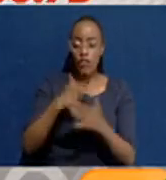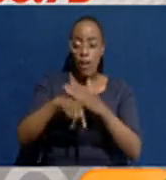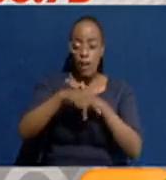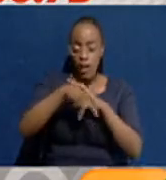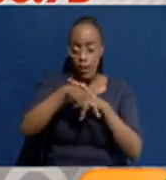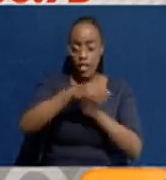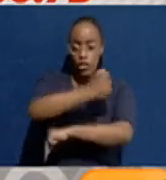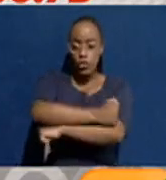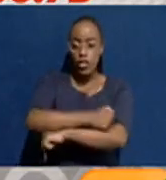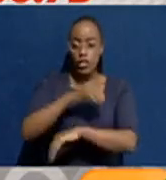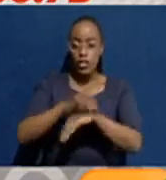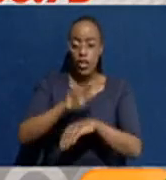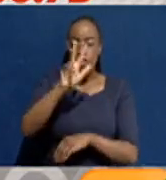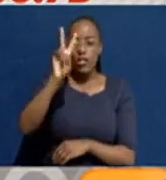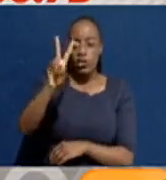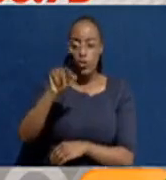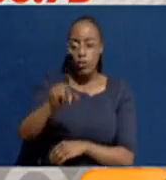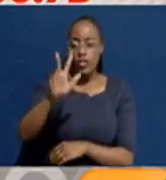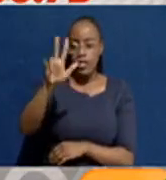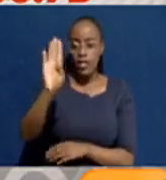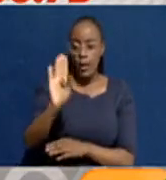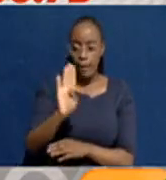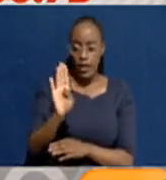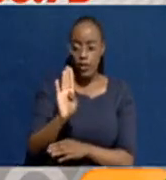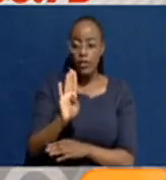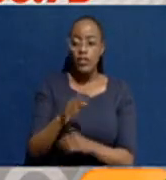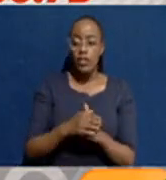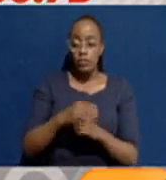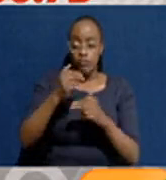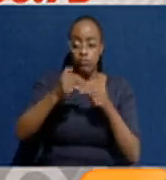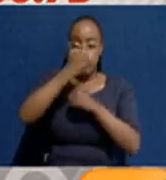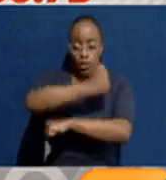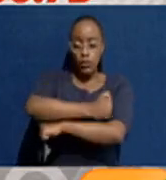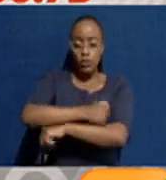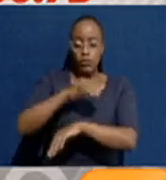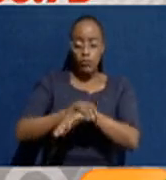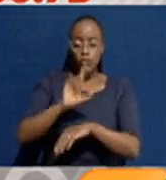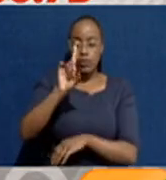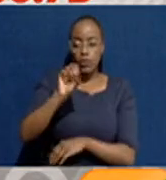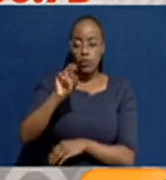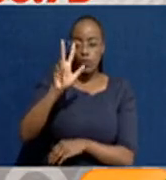ikipokea bilioni 32.3, huku ya upili ikipewa mgao wa bilioni